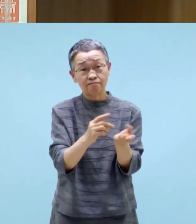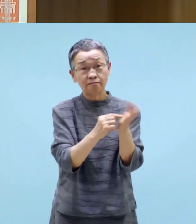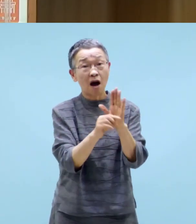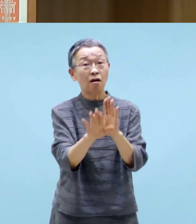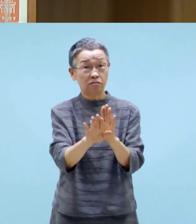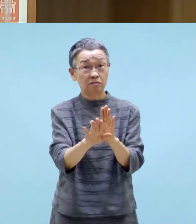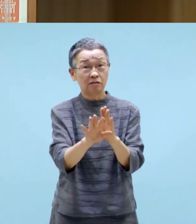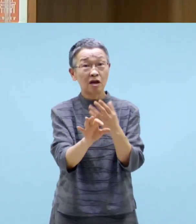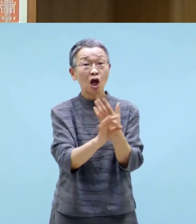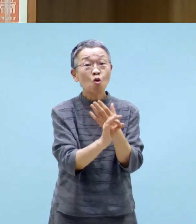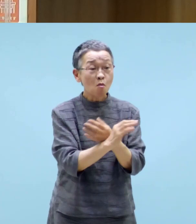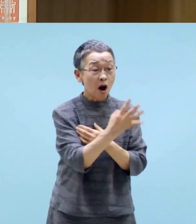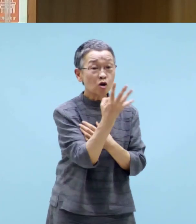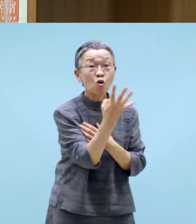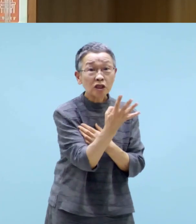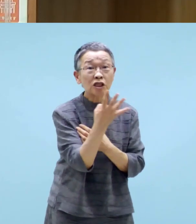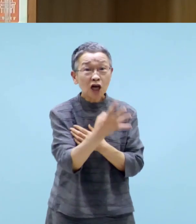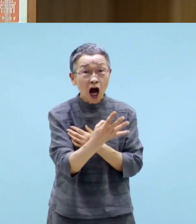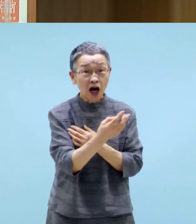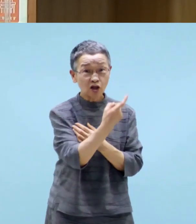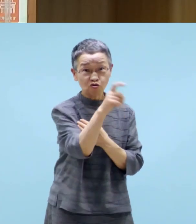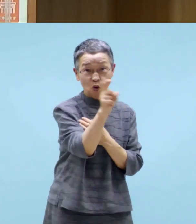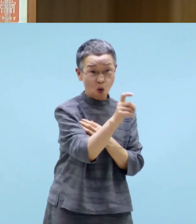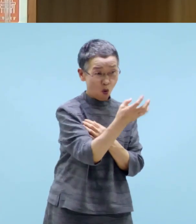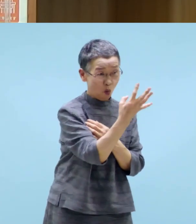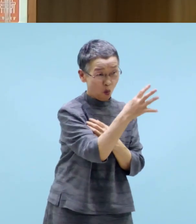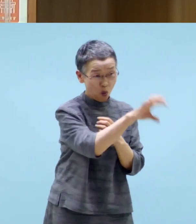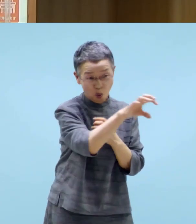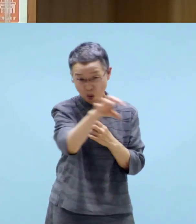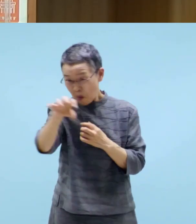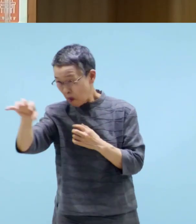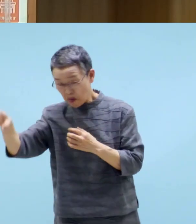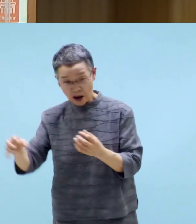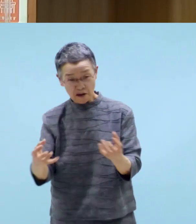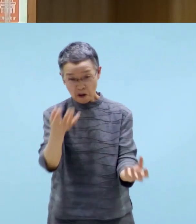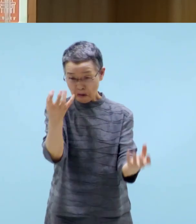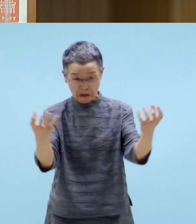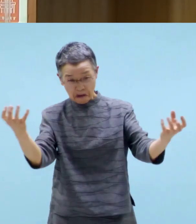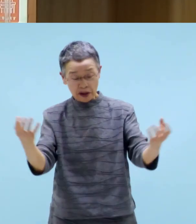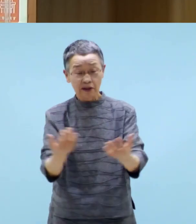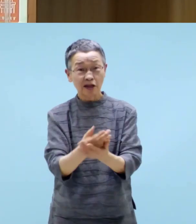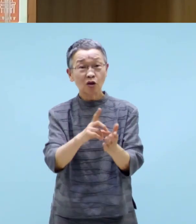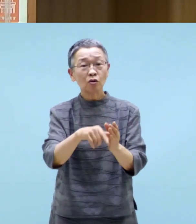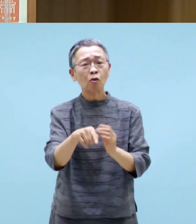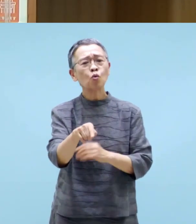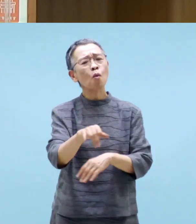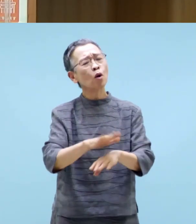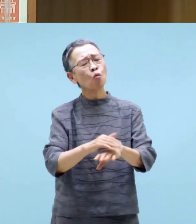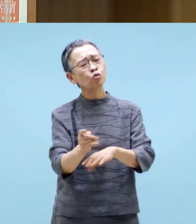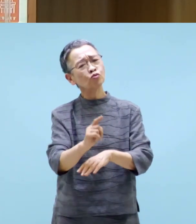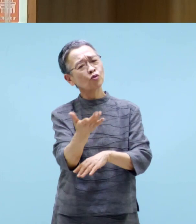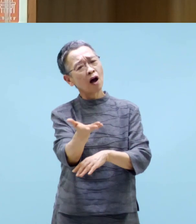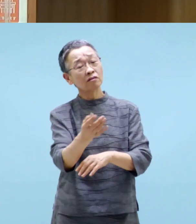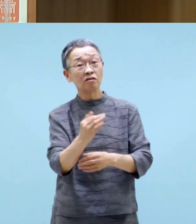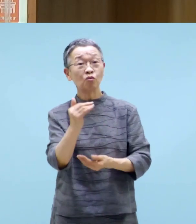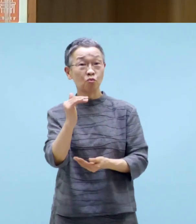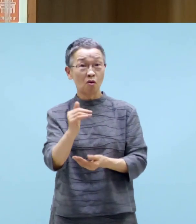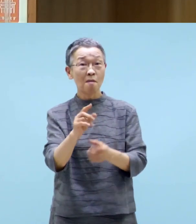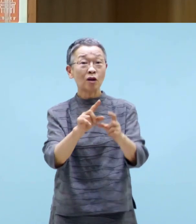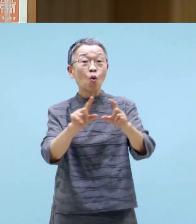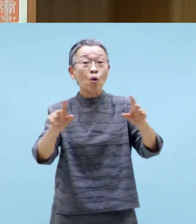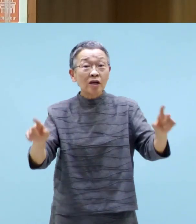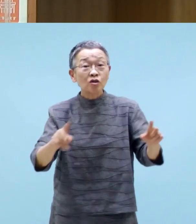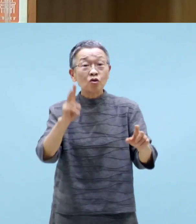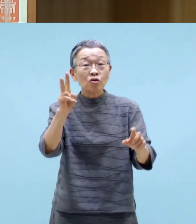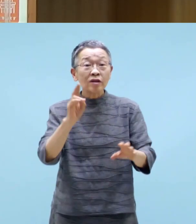例えば4人がですね10個形成したときに、じゃあそれはどうなんだっていう、当然そういった慎